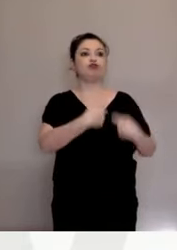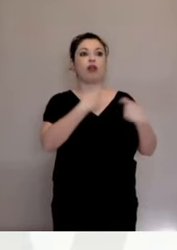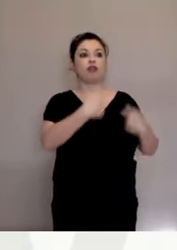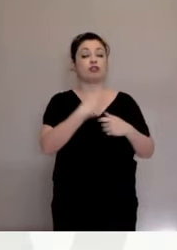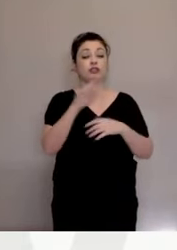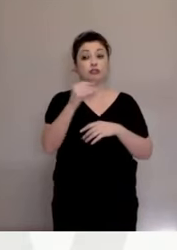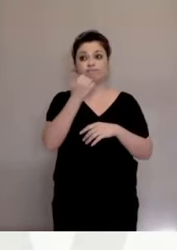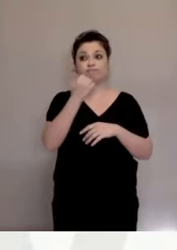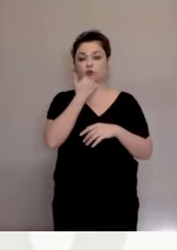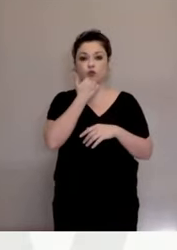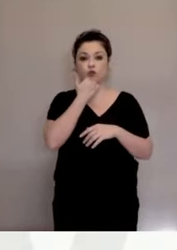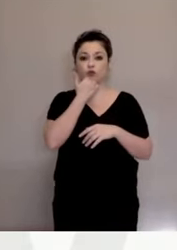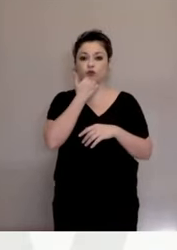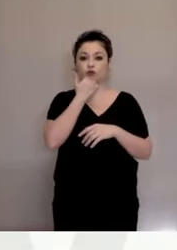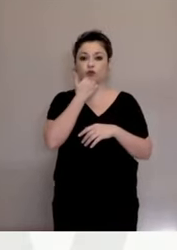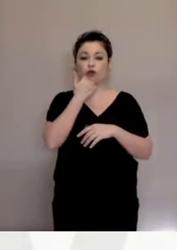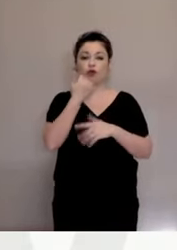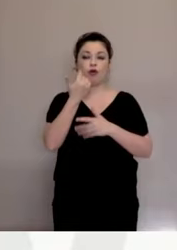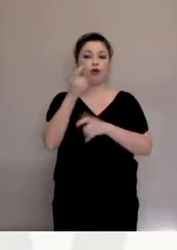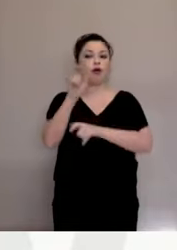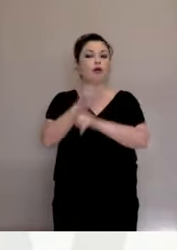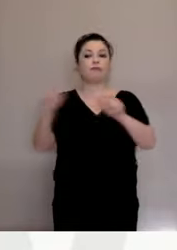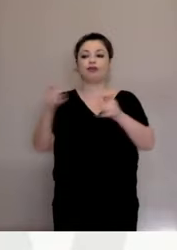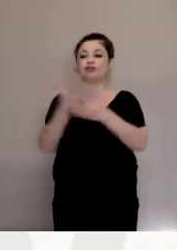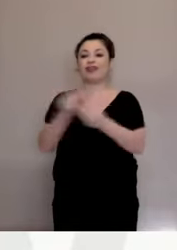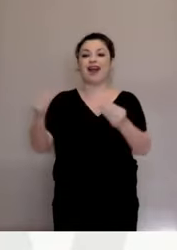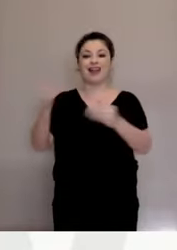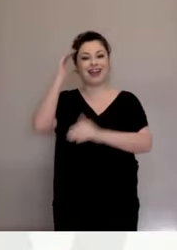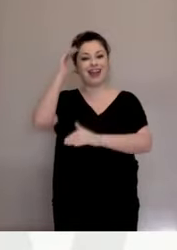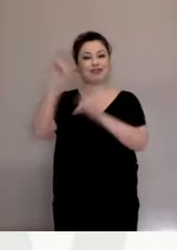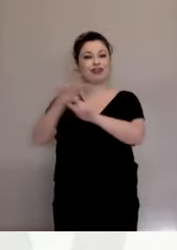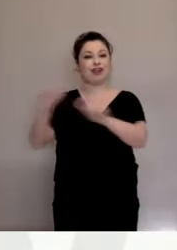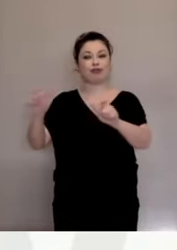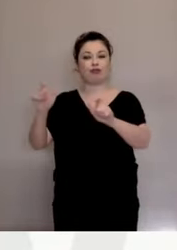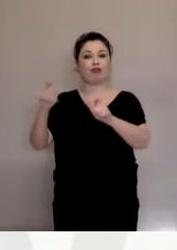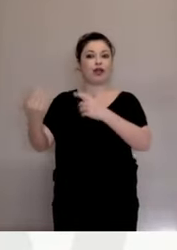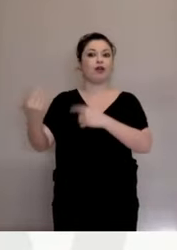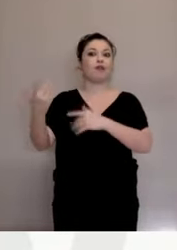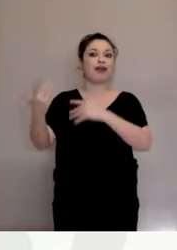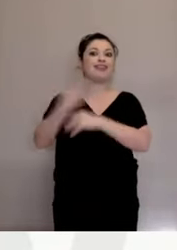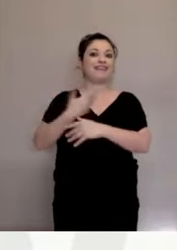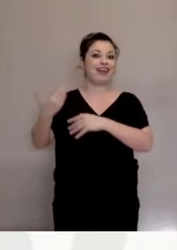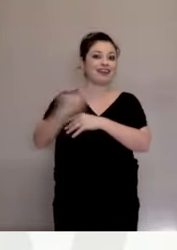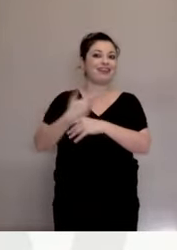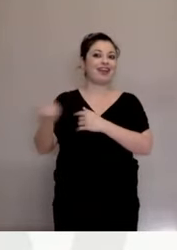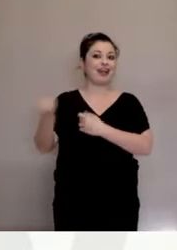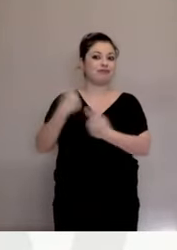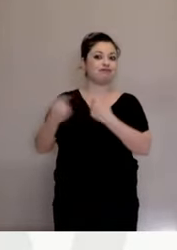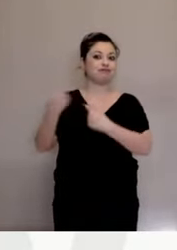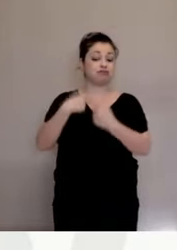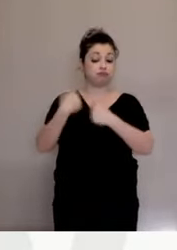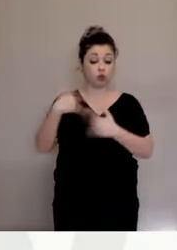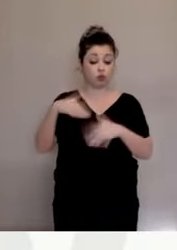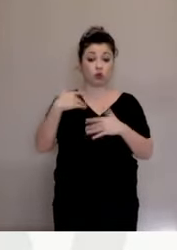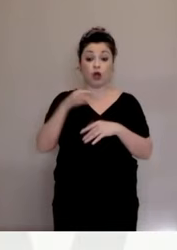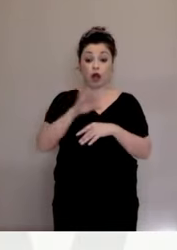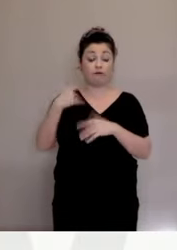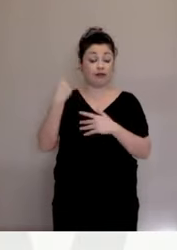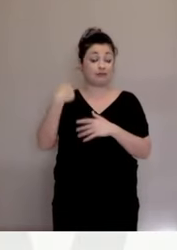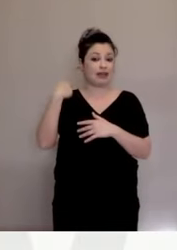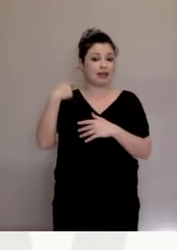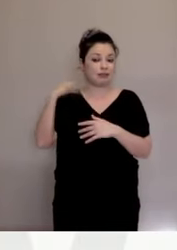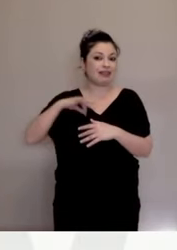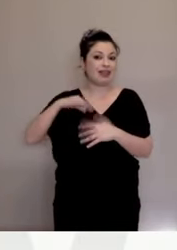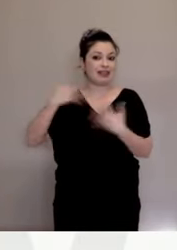scuso con i tanti ascoltatori che stanno intervenendo con anche rilievi molto interessanti.